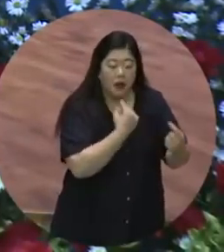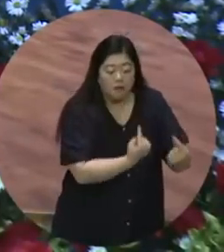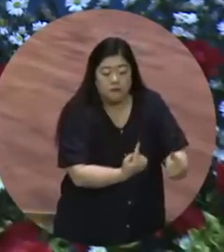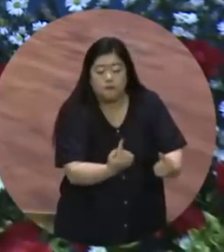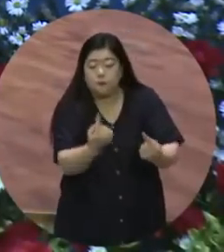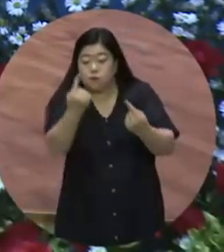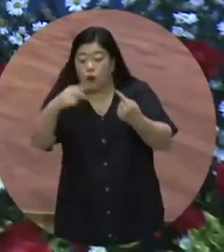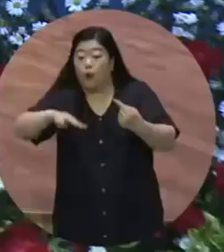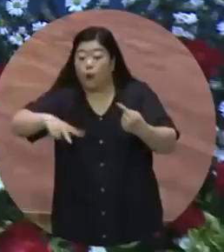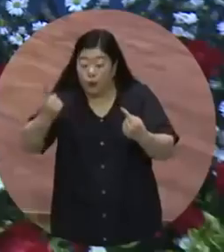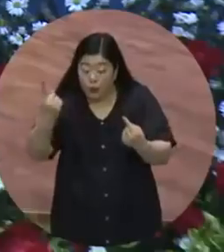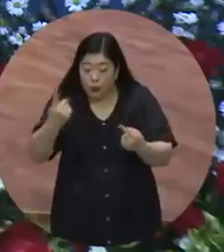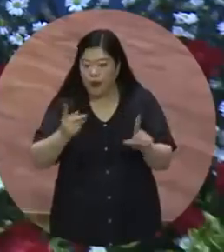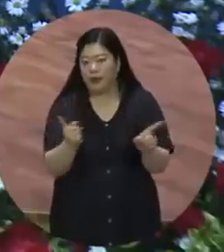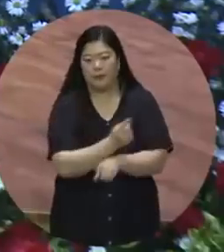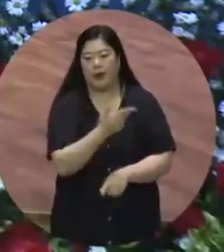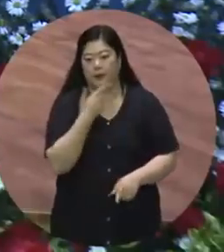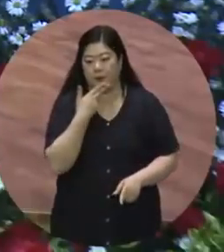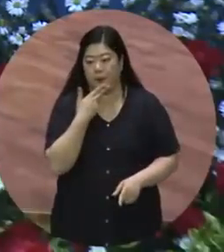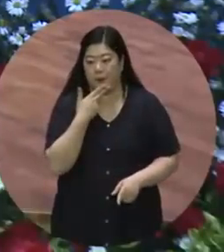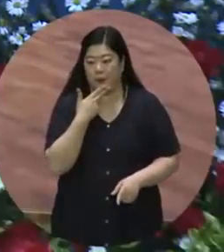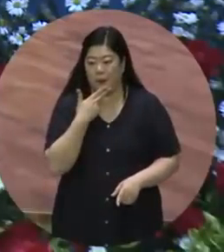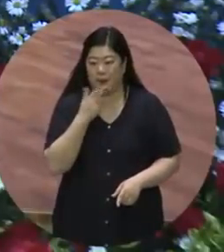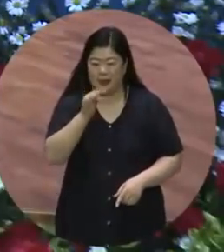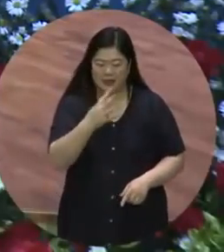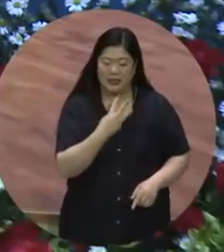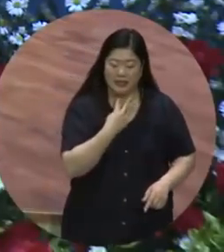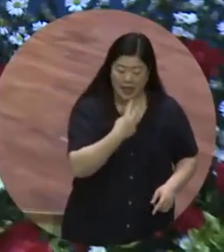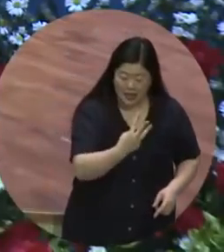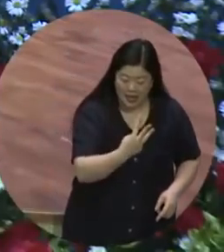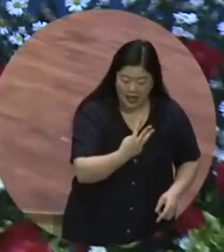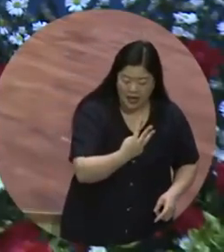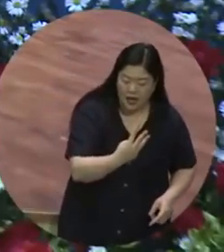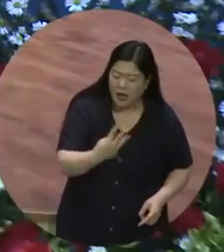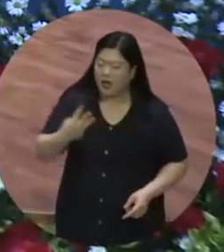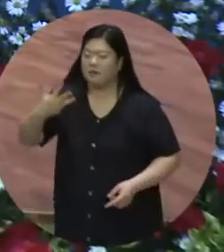어려서부터 잘 가르치면 절대 떠나지 않는 늙어도.